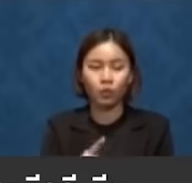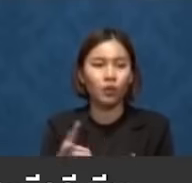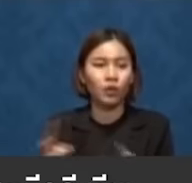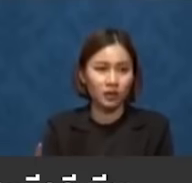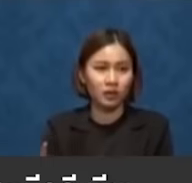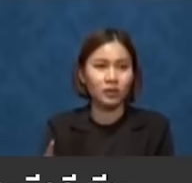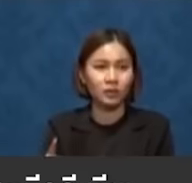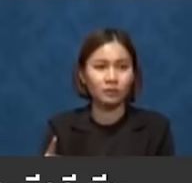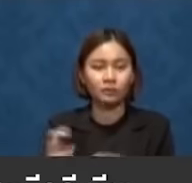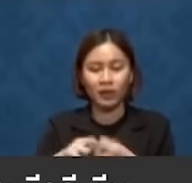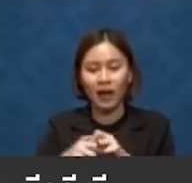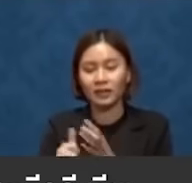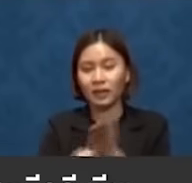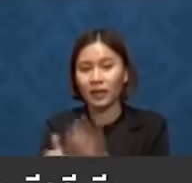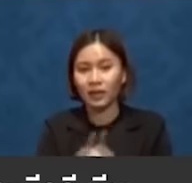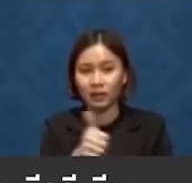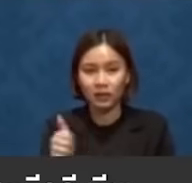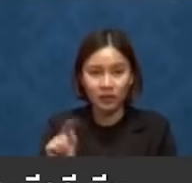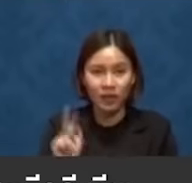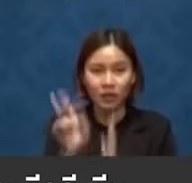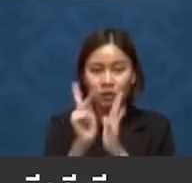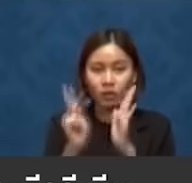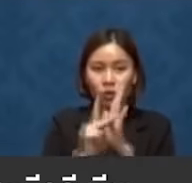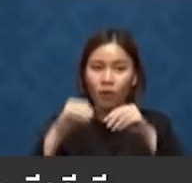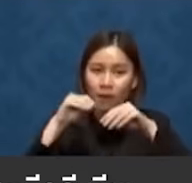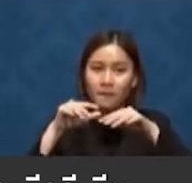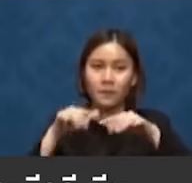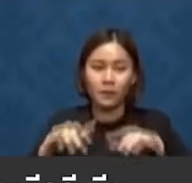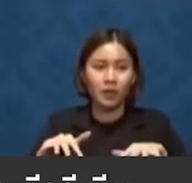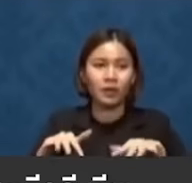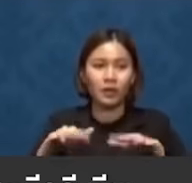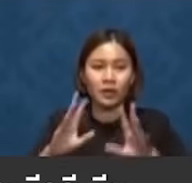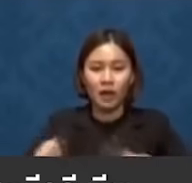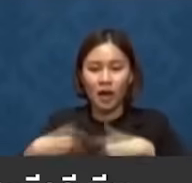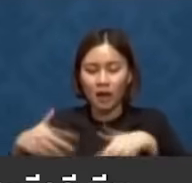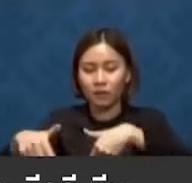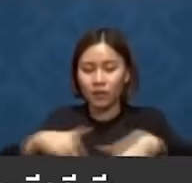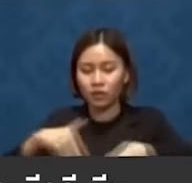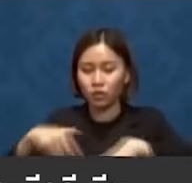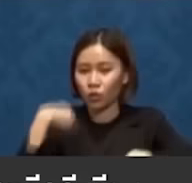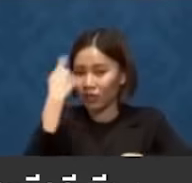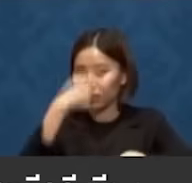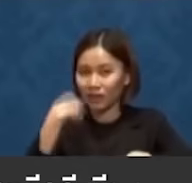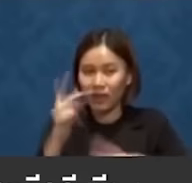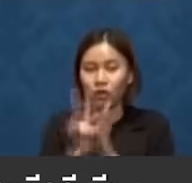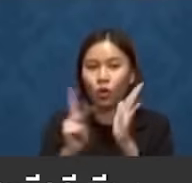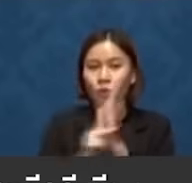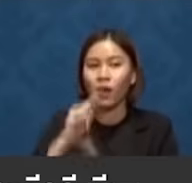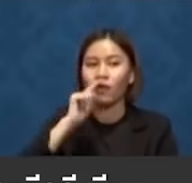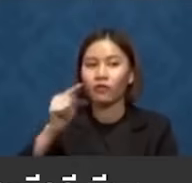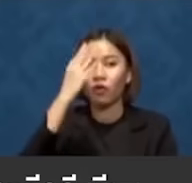ผู้ชุมนุมม็อบ3นิ้วคือพูดเรื่องตัวเองอะนะชุมนุมม็อบ3นิ้วในช่วง3ปีตกไปผู้ต้องหา